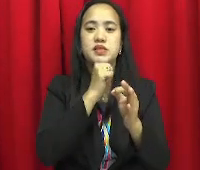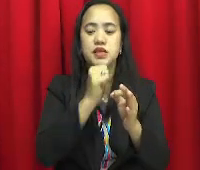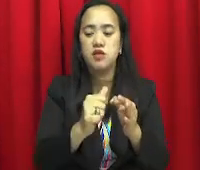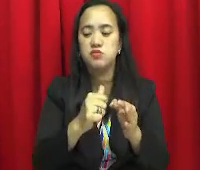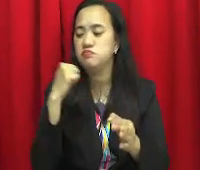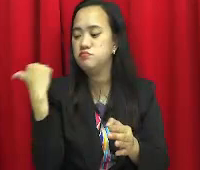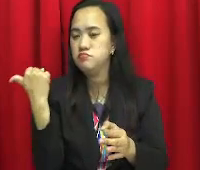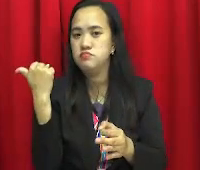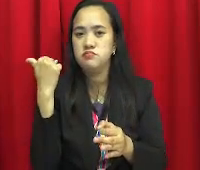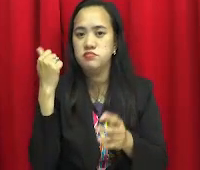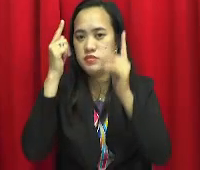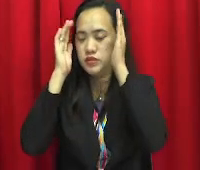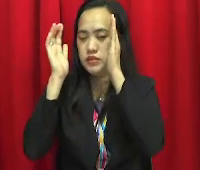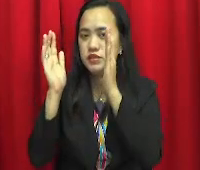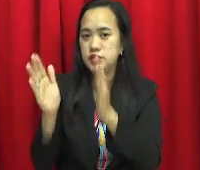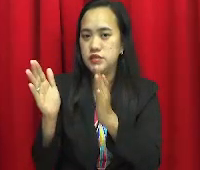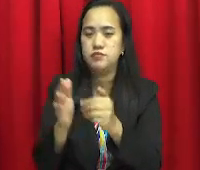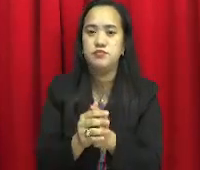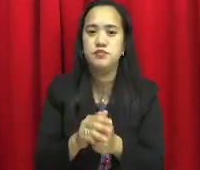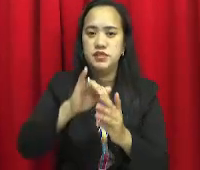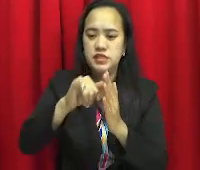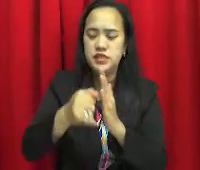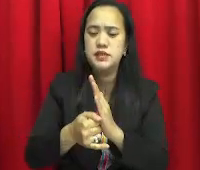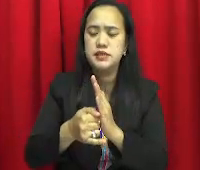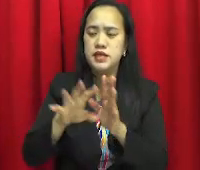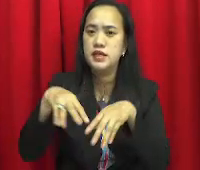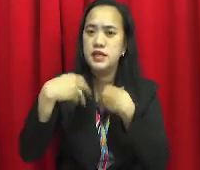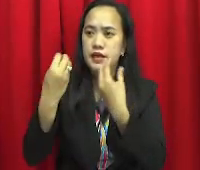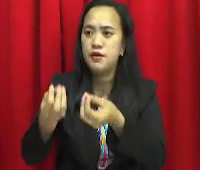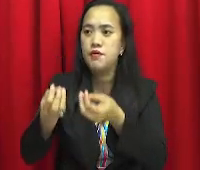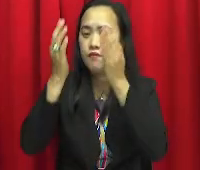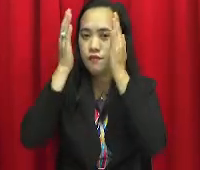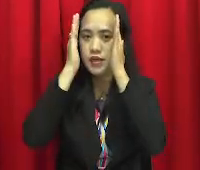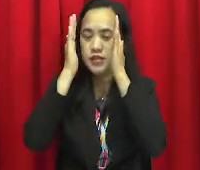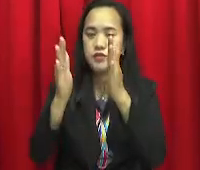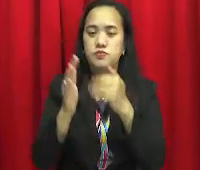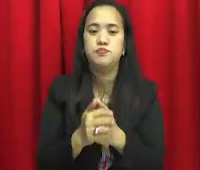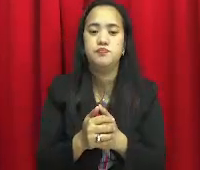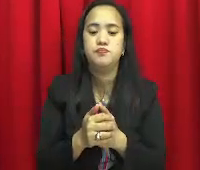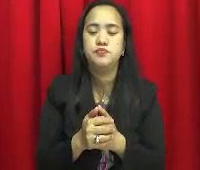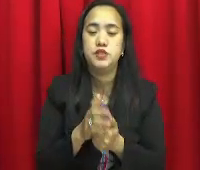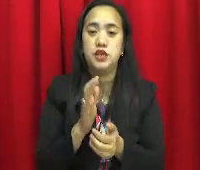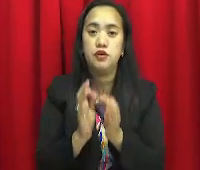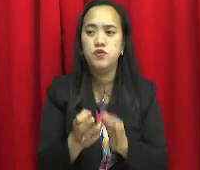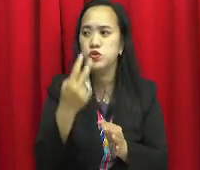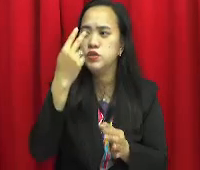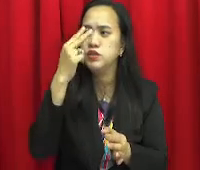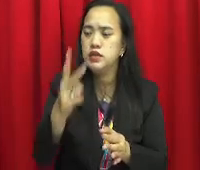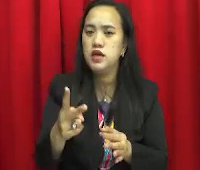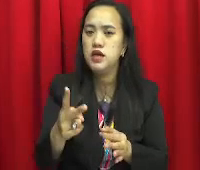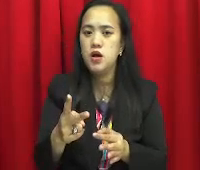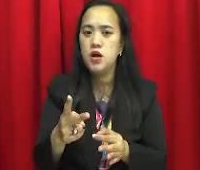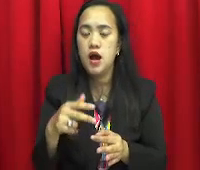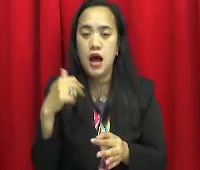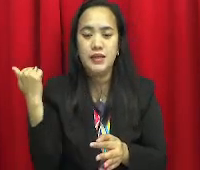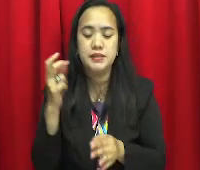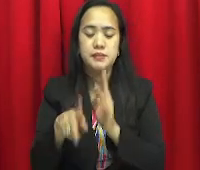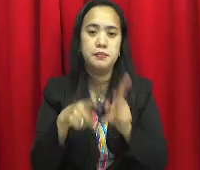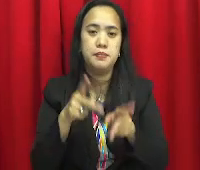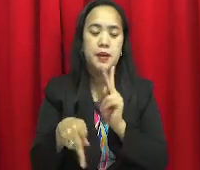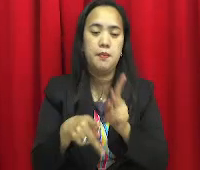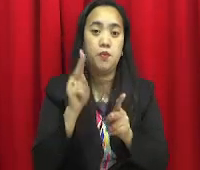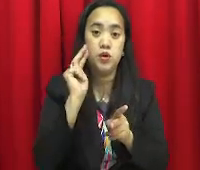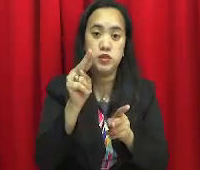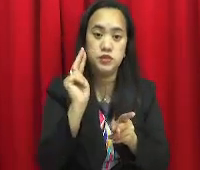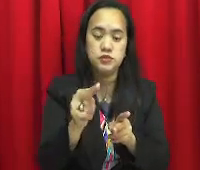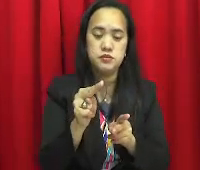Diyan ka muna. Diyan ka muna. Pay attention. Kung meron mang kapangailangan ng iba na nakikita ka sa mga in-laws mo, alright,